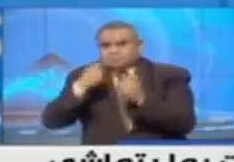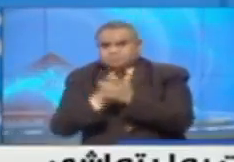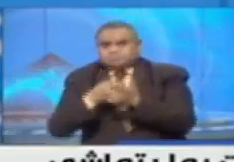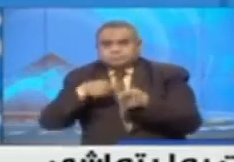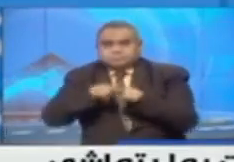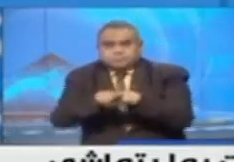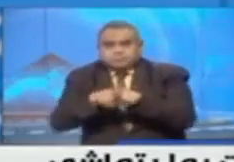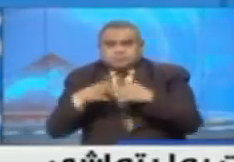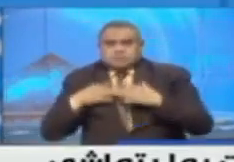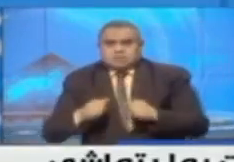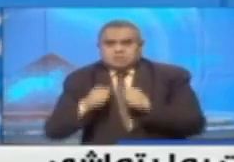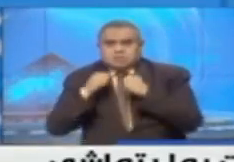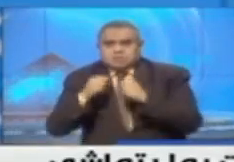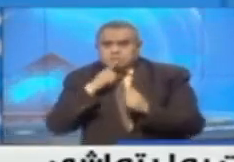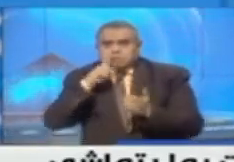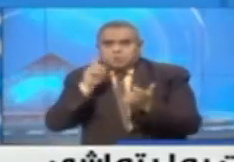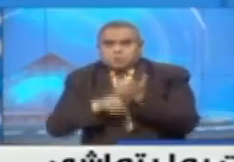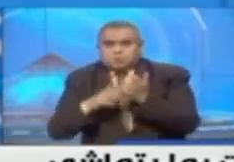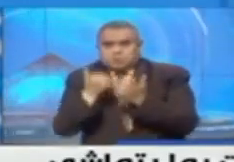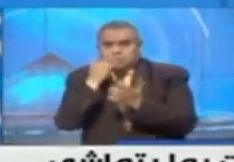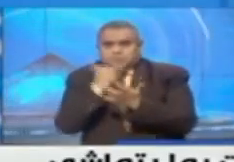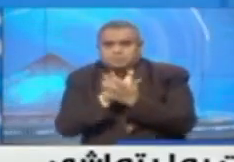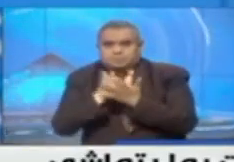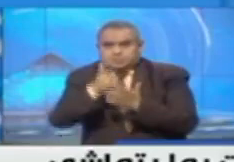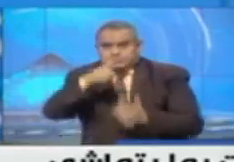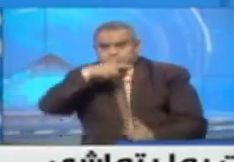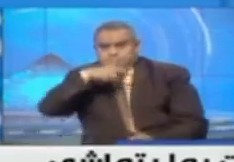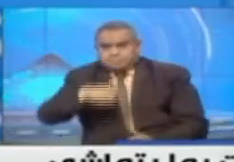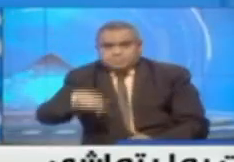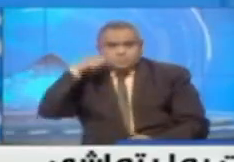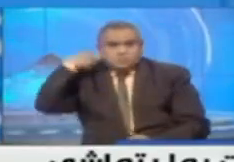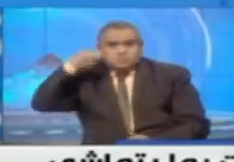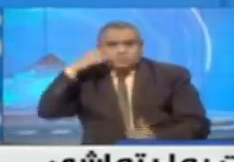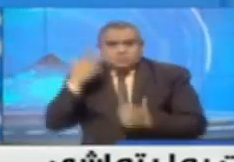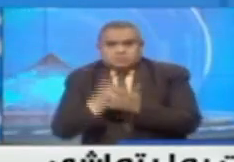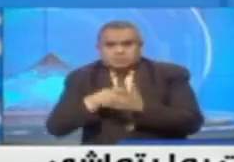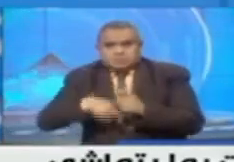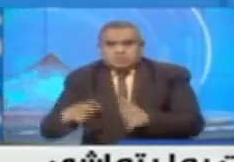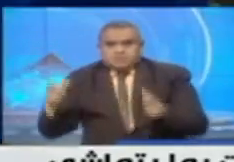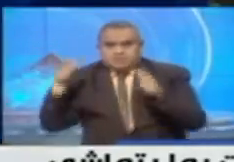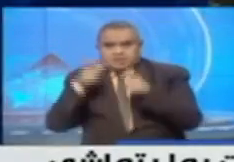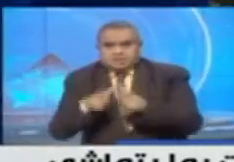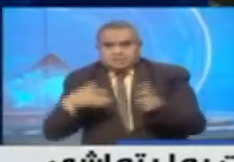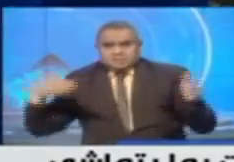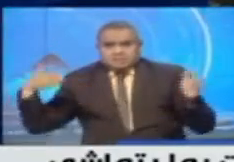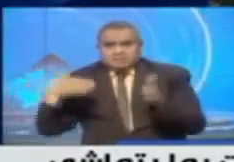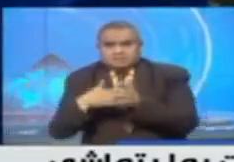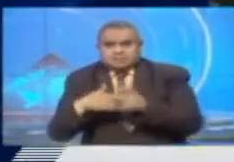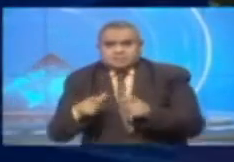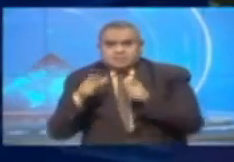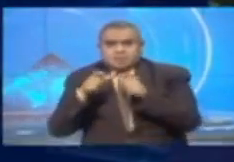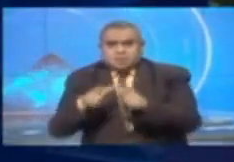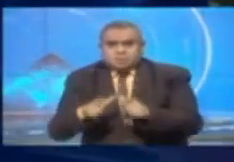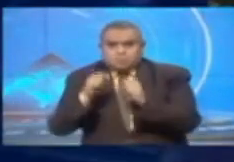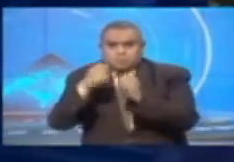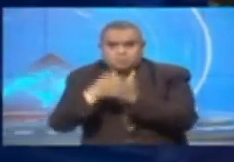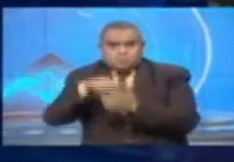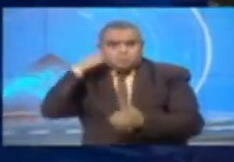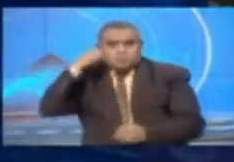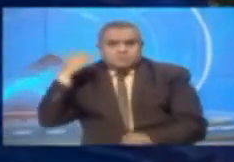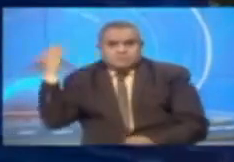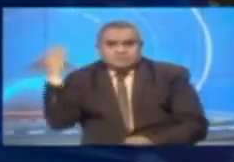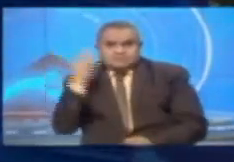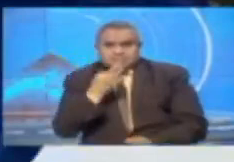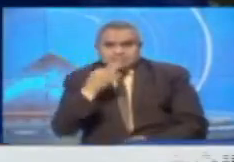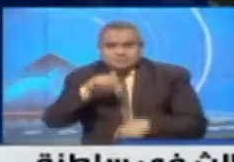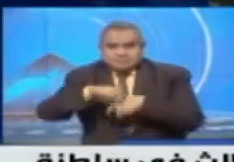مع استراتيجية الصحة الواحدة الجديدة. جاء ذلك في كلمة الوزير التي ألقاها خلال الجلسة الختامية للمؤتمر